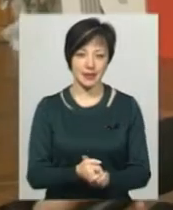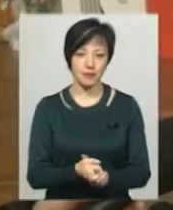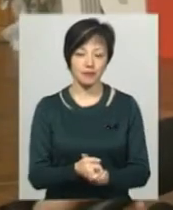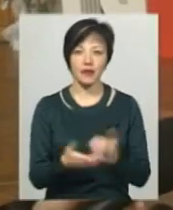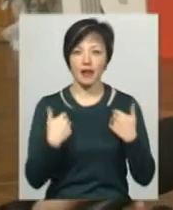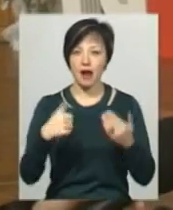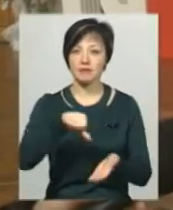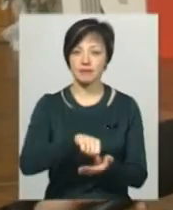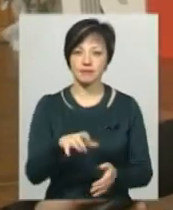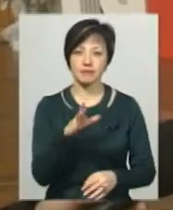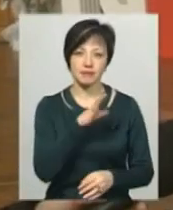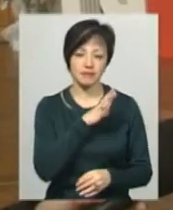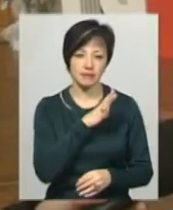зіграла